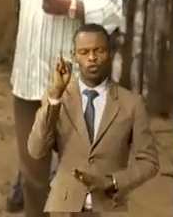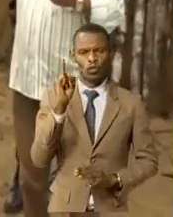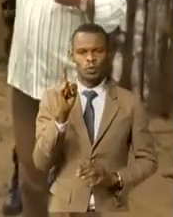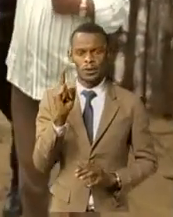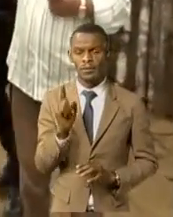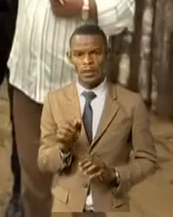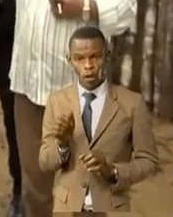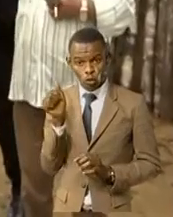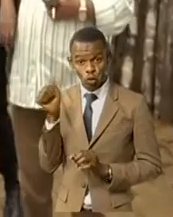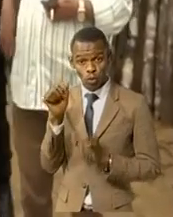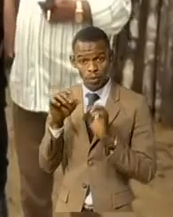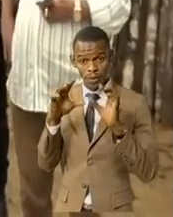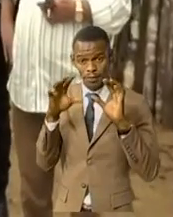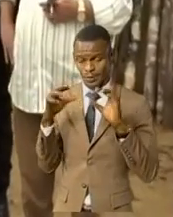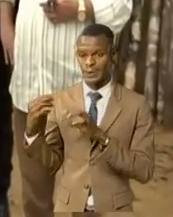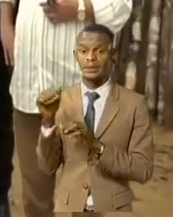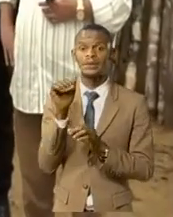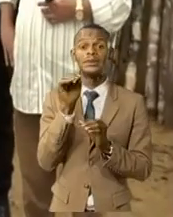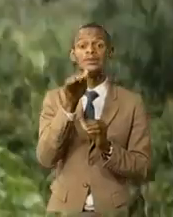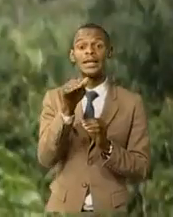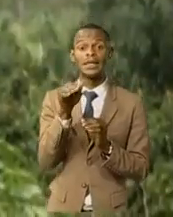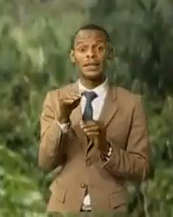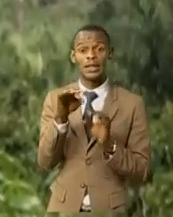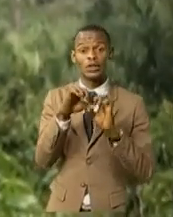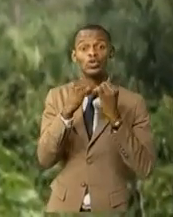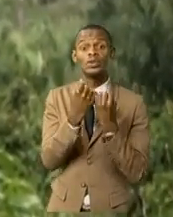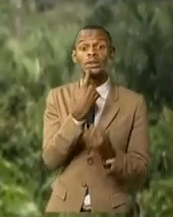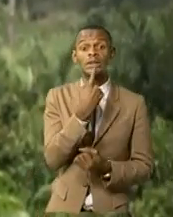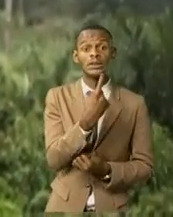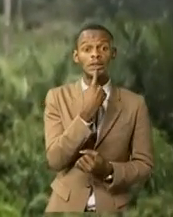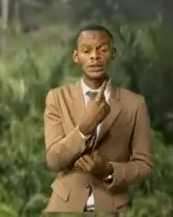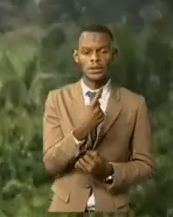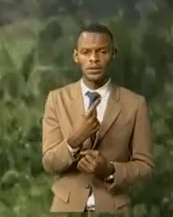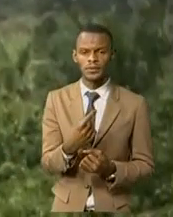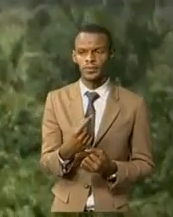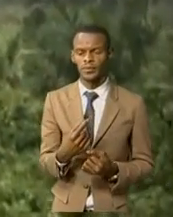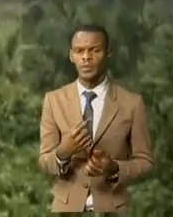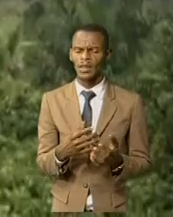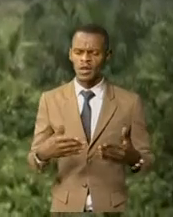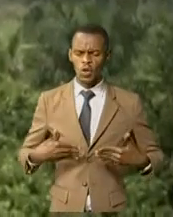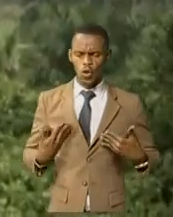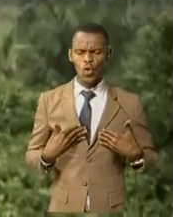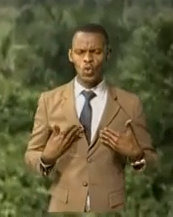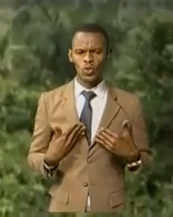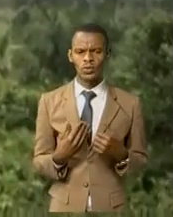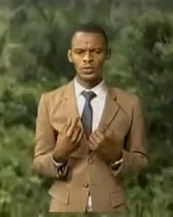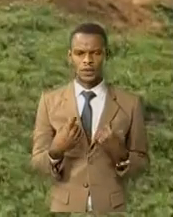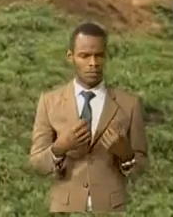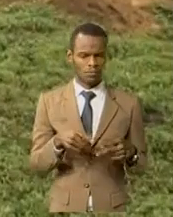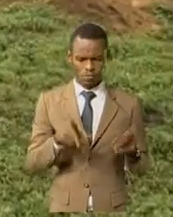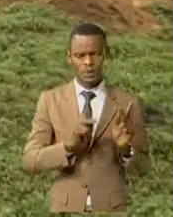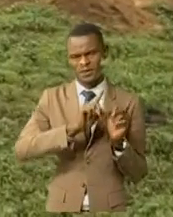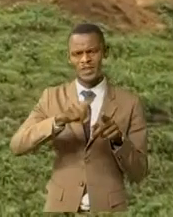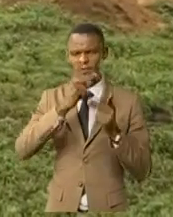a remercié l'autorité provinciale d'avoir pensé de venir visiter leur entreprise. Après cette visite dans la concession, le patron